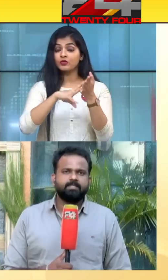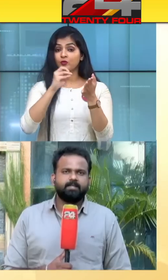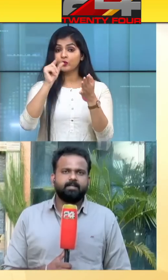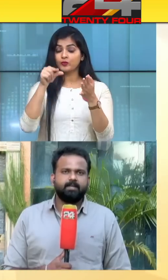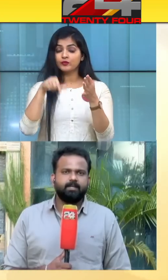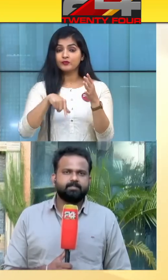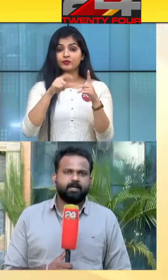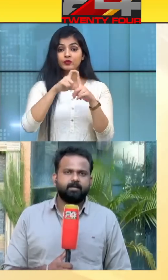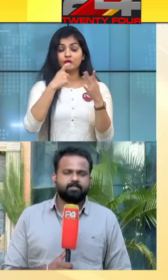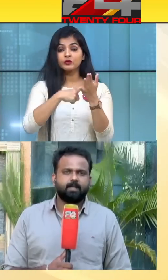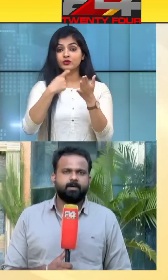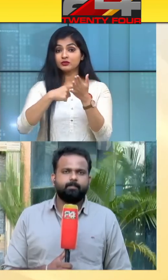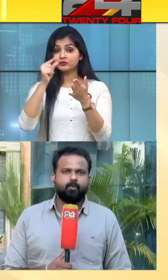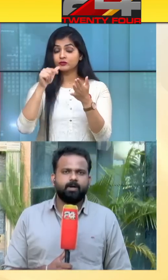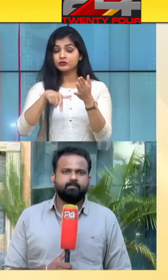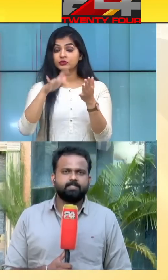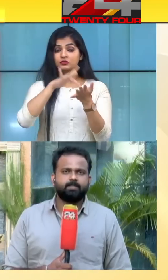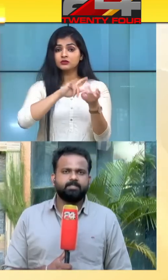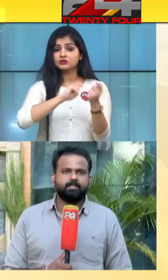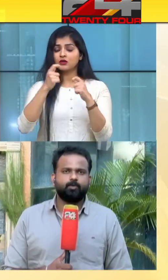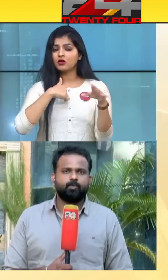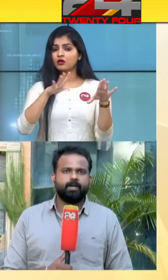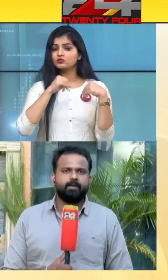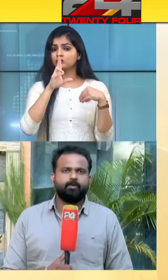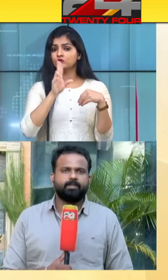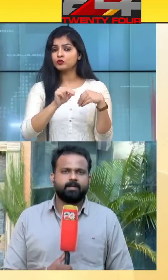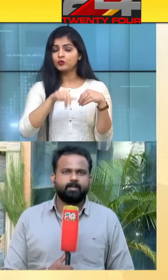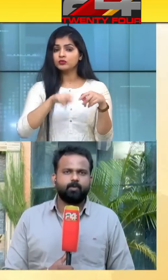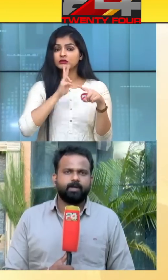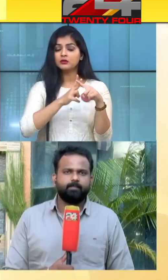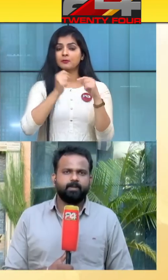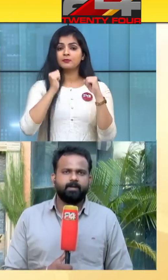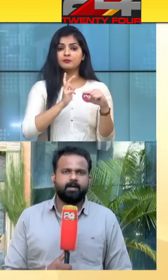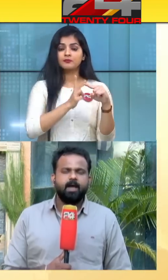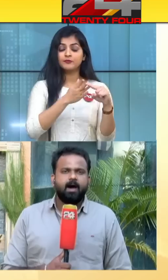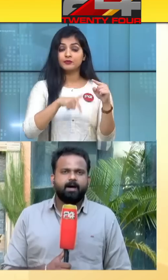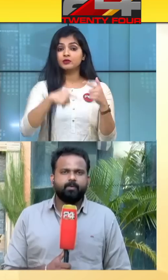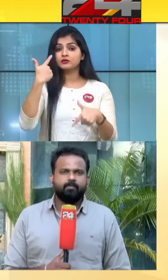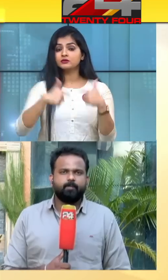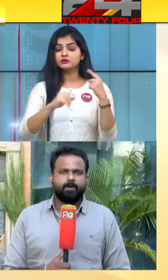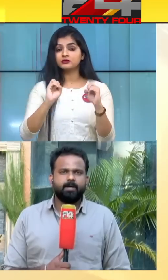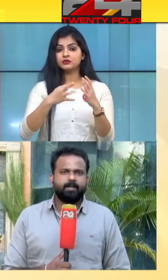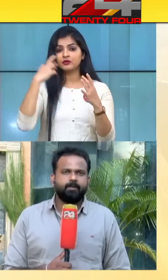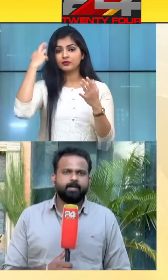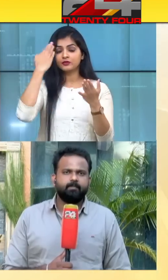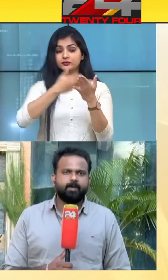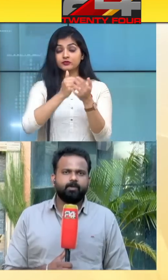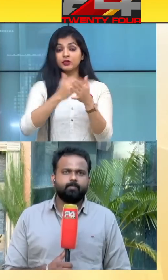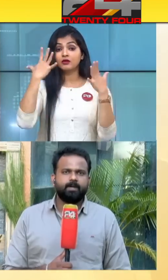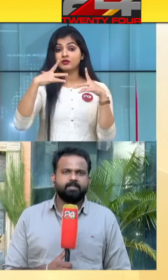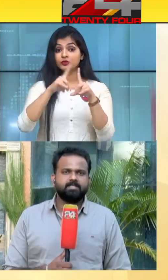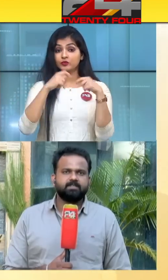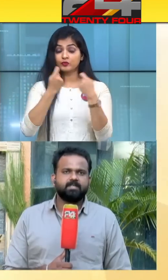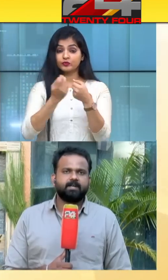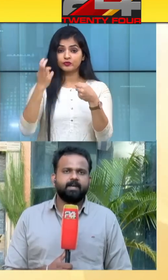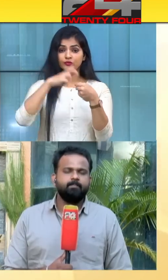ഡോക്ടർ രാജേന്ദ്രൻ ഈ സ്ഥലം മാറി പോകാൻ വിസമ്മതിച്ചത്. ഇതോടുകൂടിയാണ് അവിടെ ഒരു തർക്കമുണ്ടായത്. പിന്നീട് ആരോഗ്യവകുപ്പ് ഇടപെടുകയും